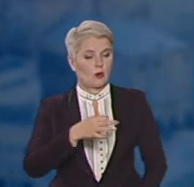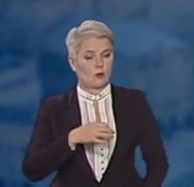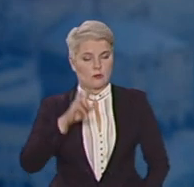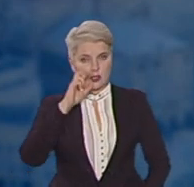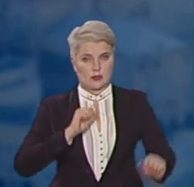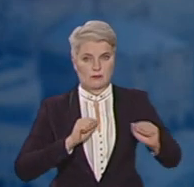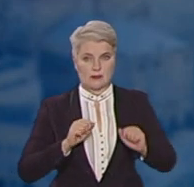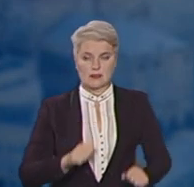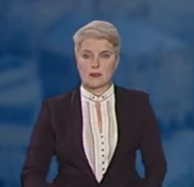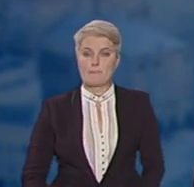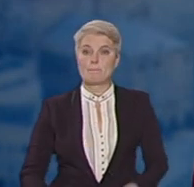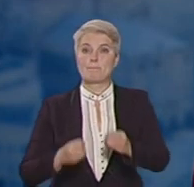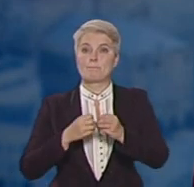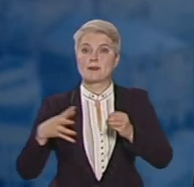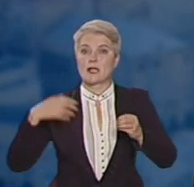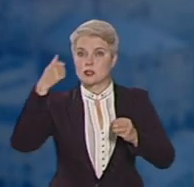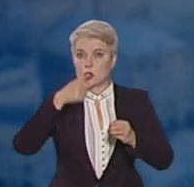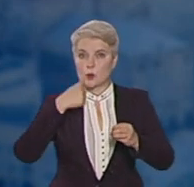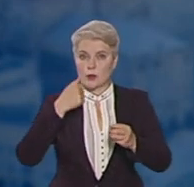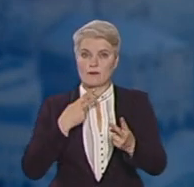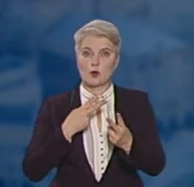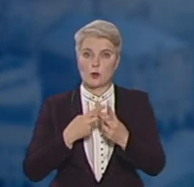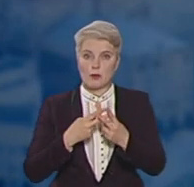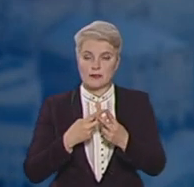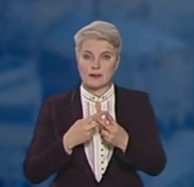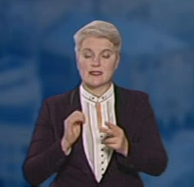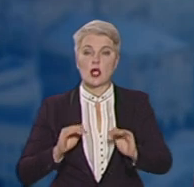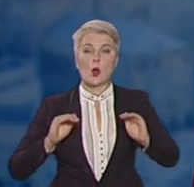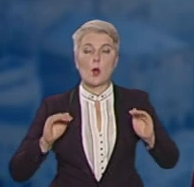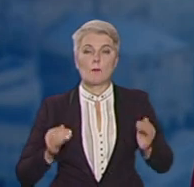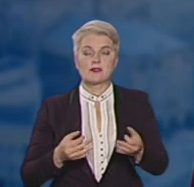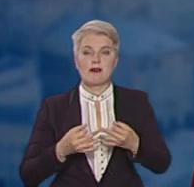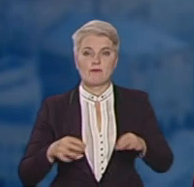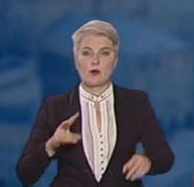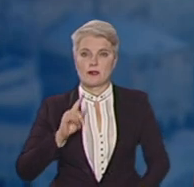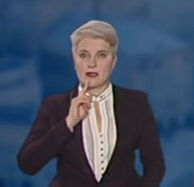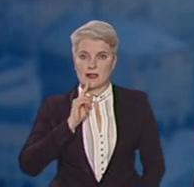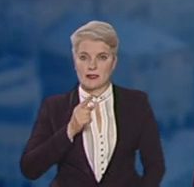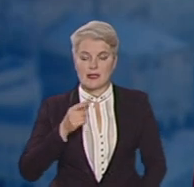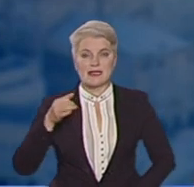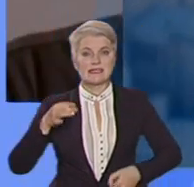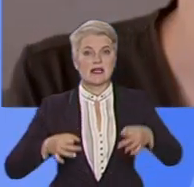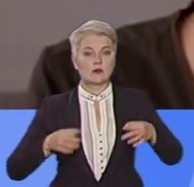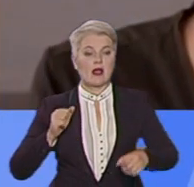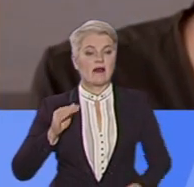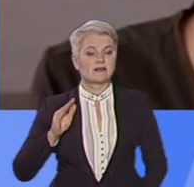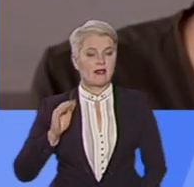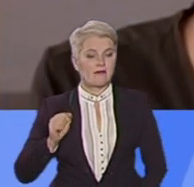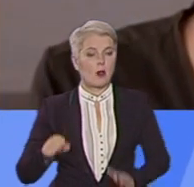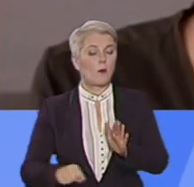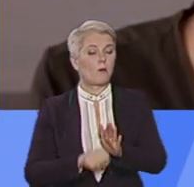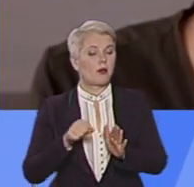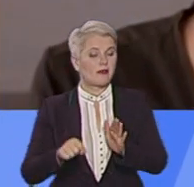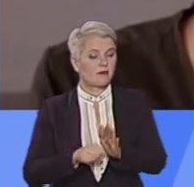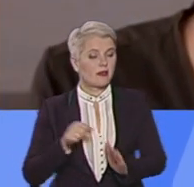До 15 років ув'язнення із обмеженням волі на 1 рік засудили журналіста Станіслава Асєєва бойовики самоназваної ДНР. Така